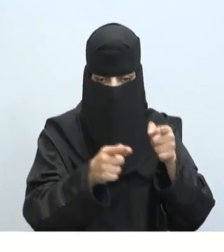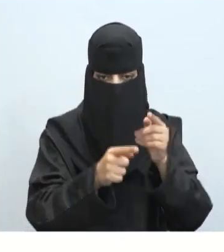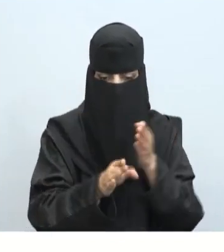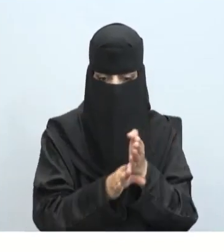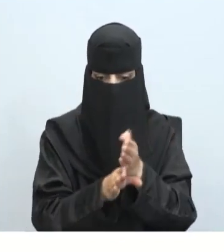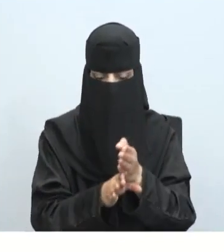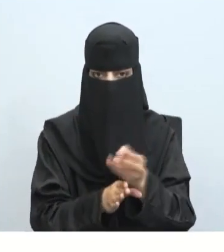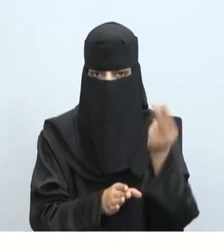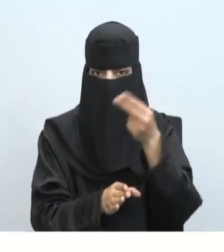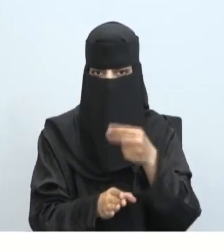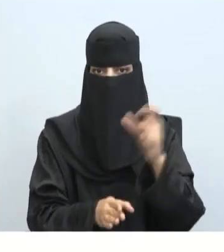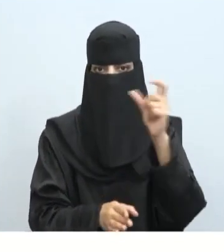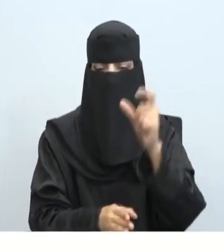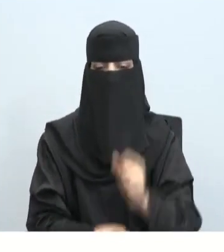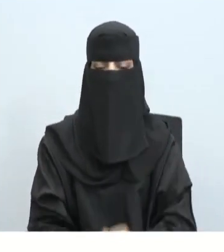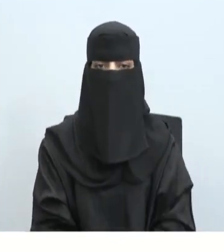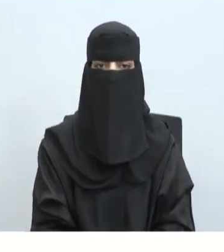سمات الفنون